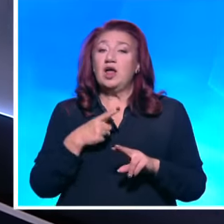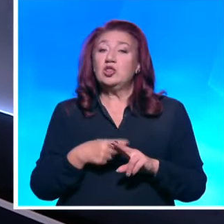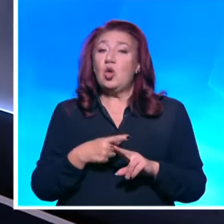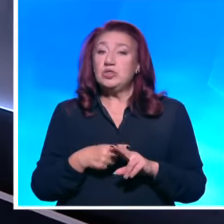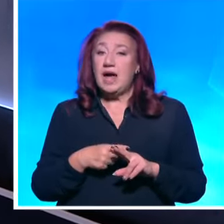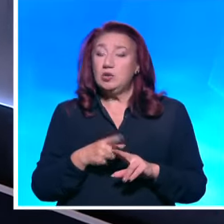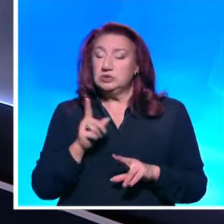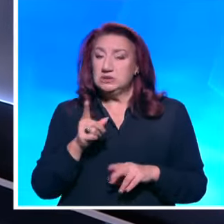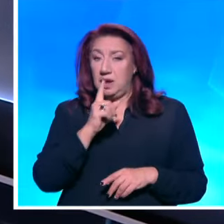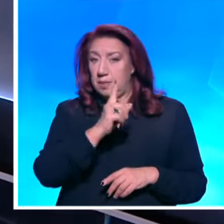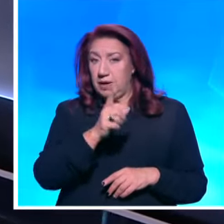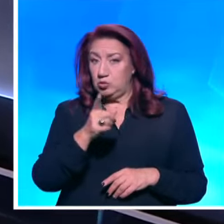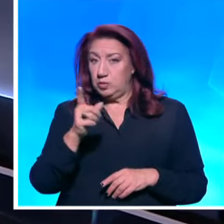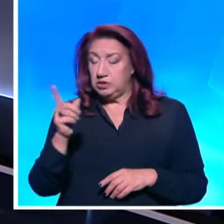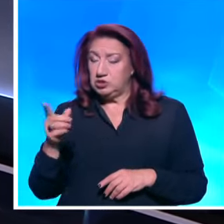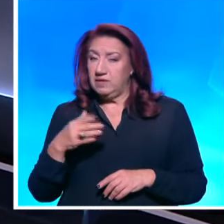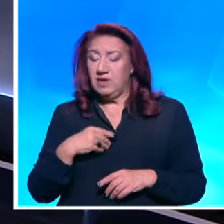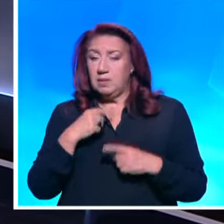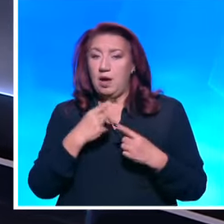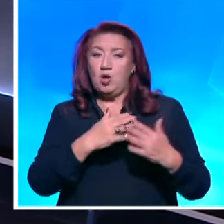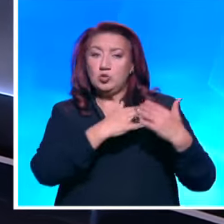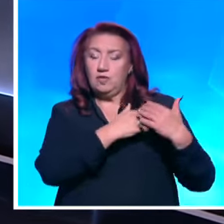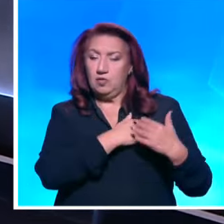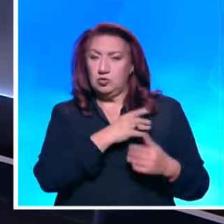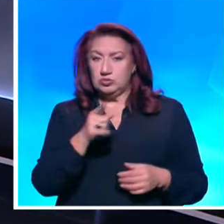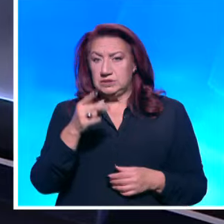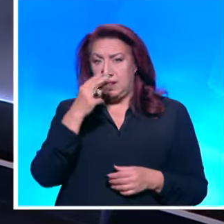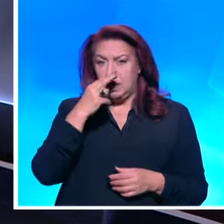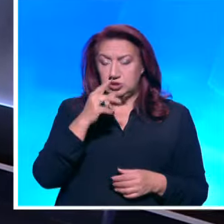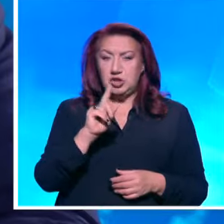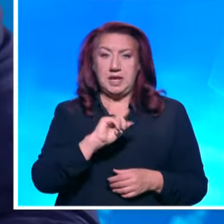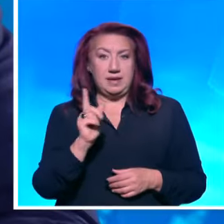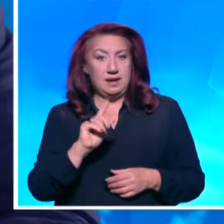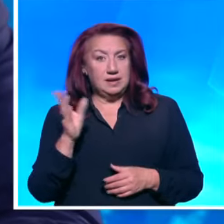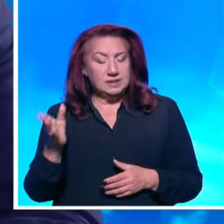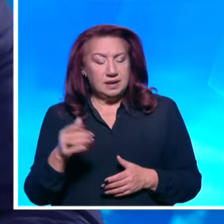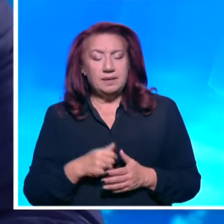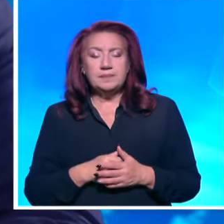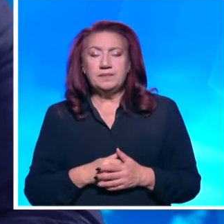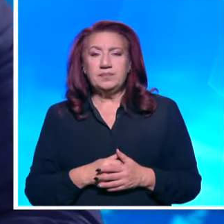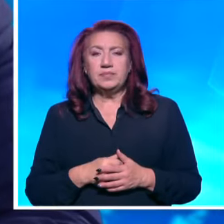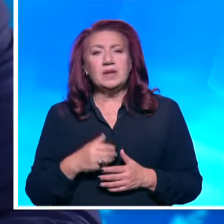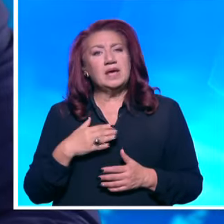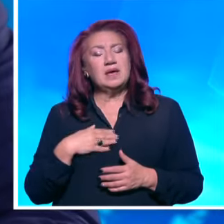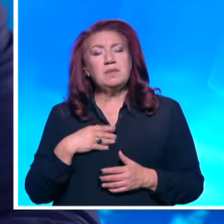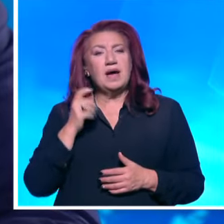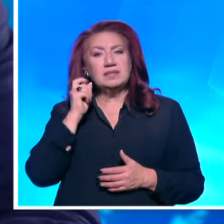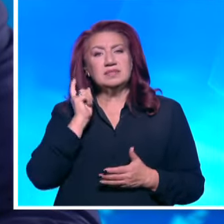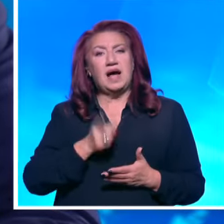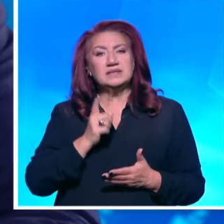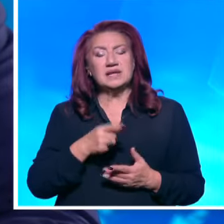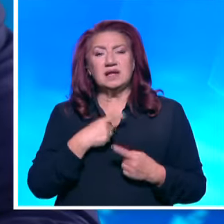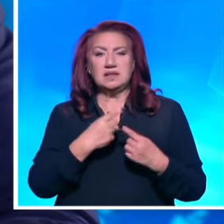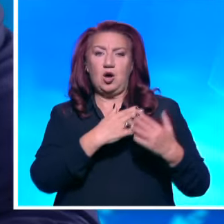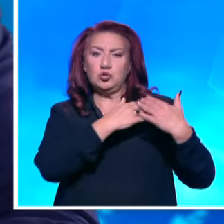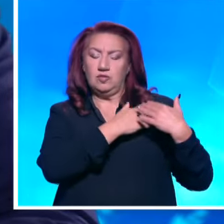свидетелите за отговорността за истинността на това което те изявяват при него за наказателната отговорност а